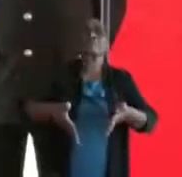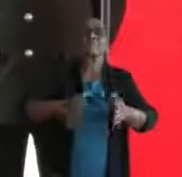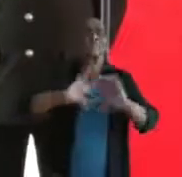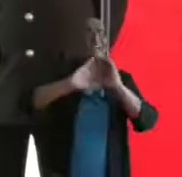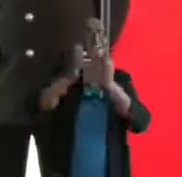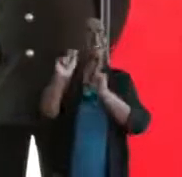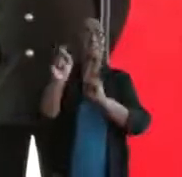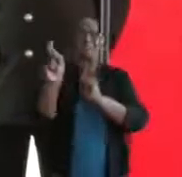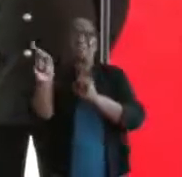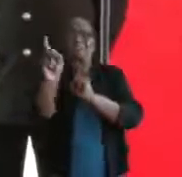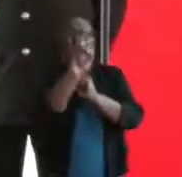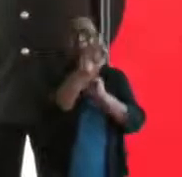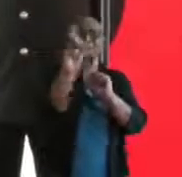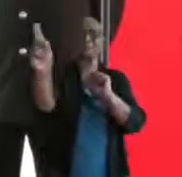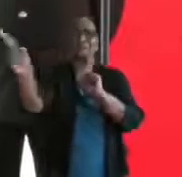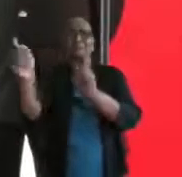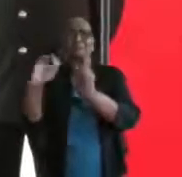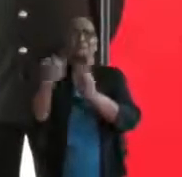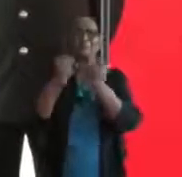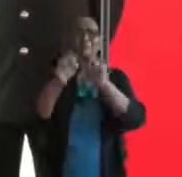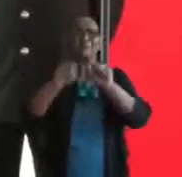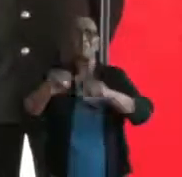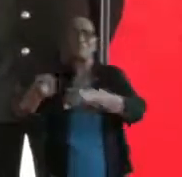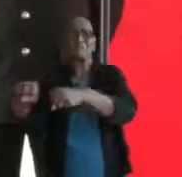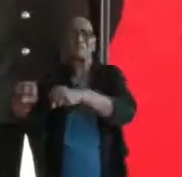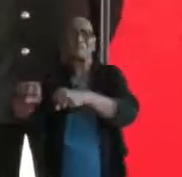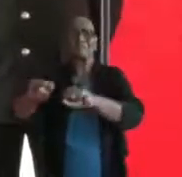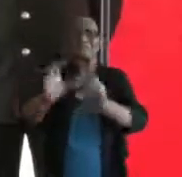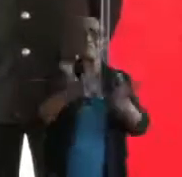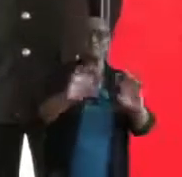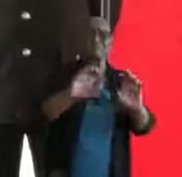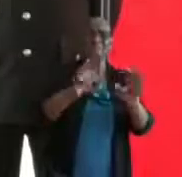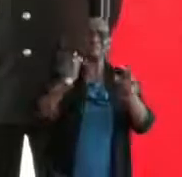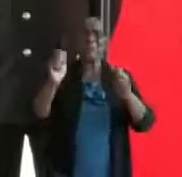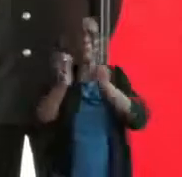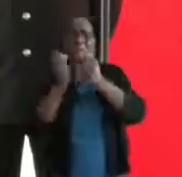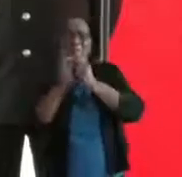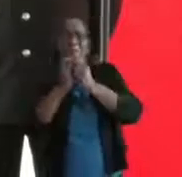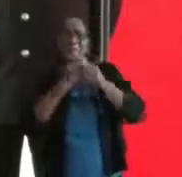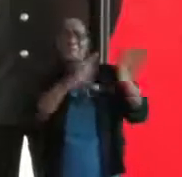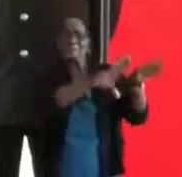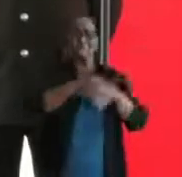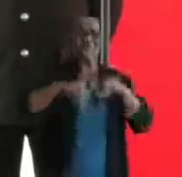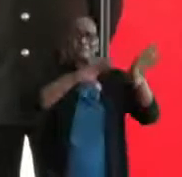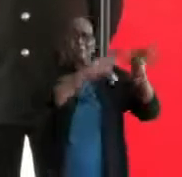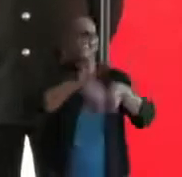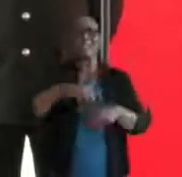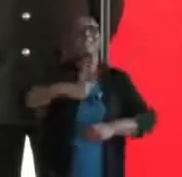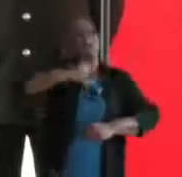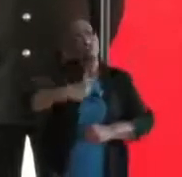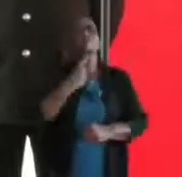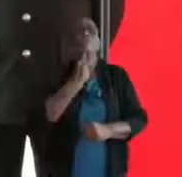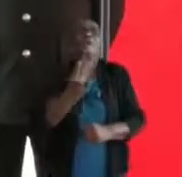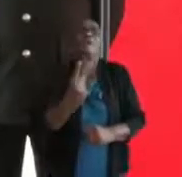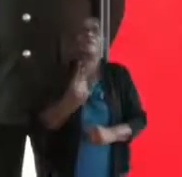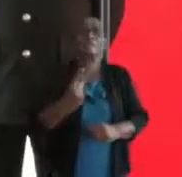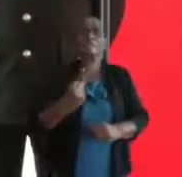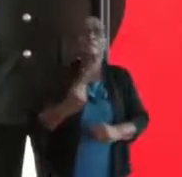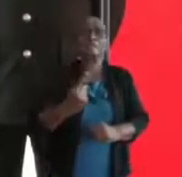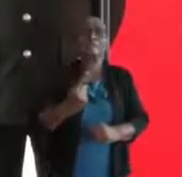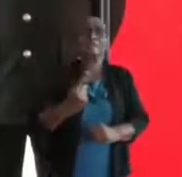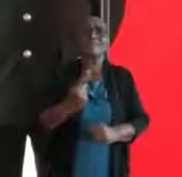kritiek omdat alle moeilijke beslissing omdat alle pijnlijke maatregelen durf ik dat te zeggen